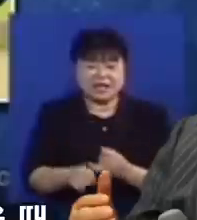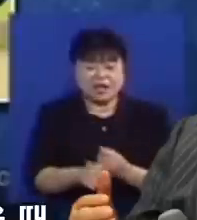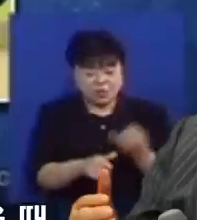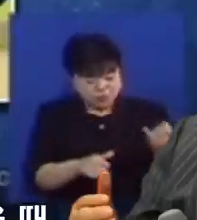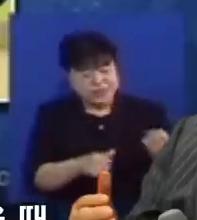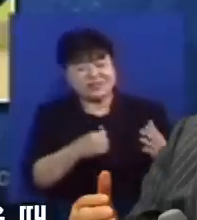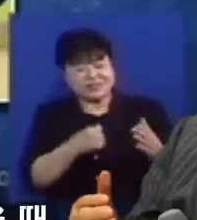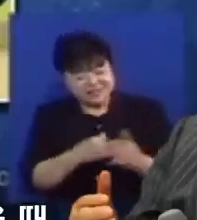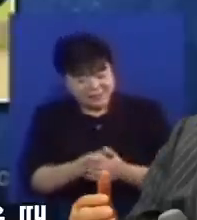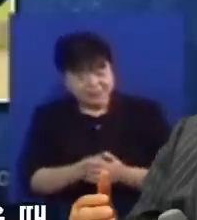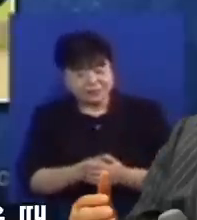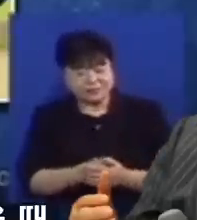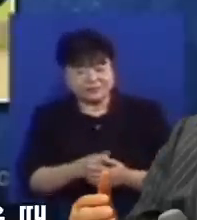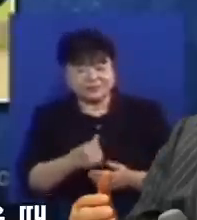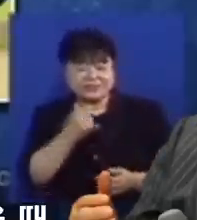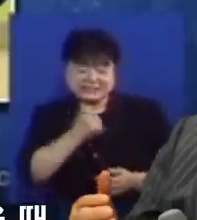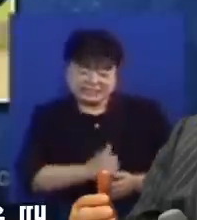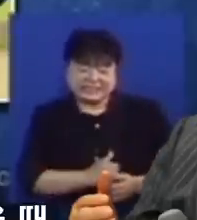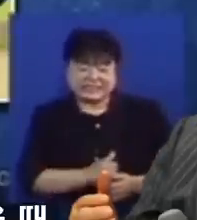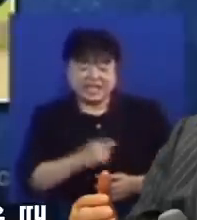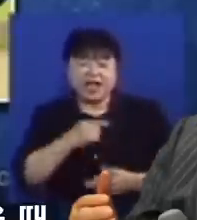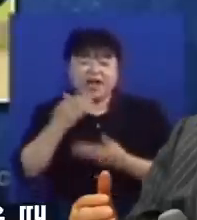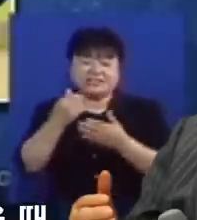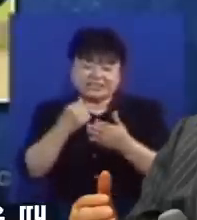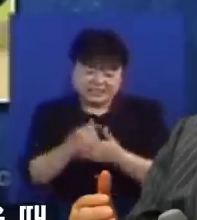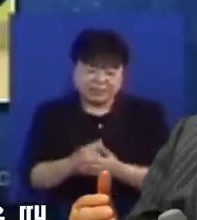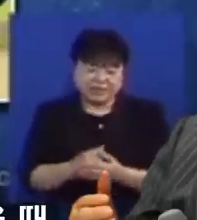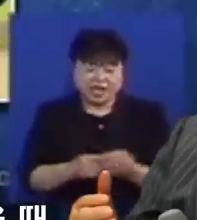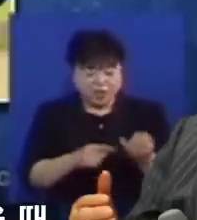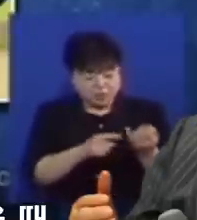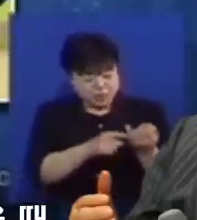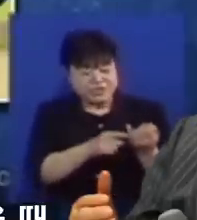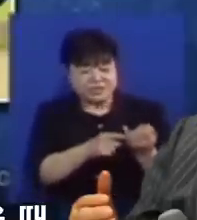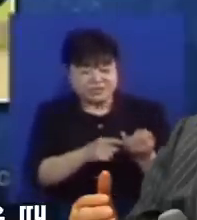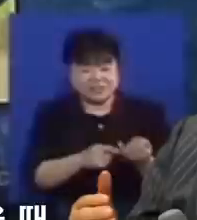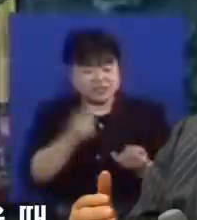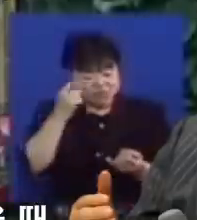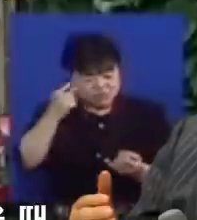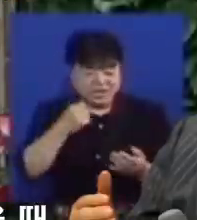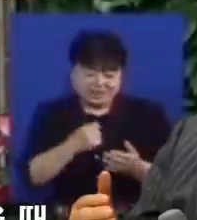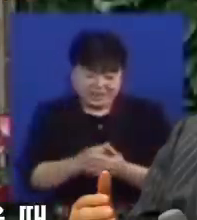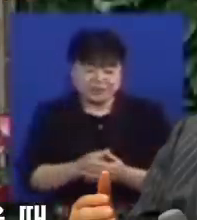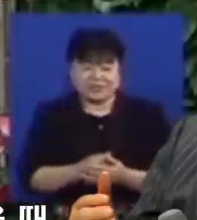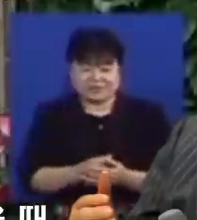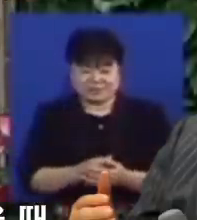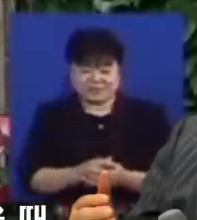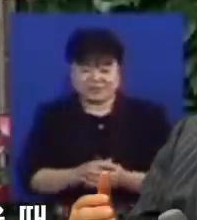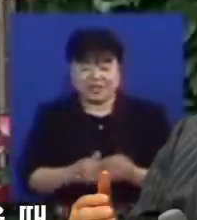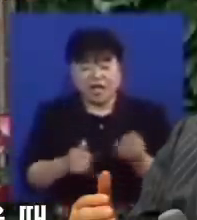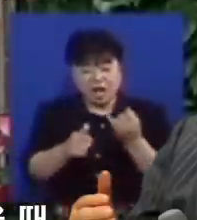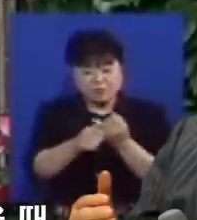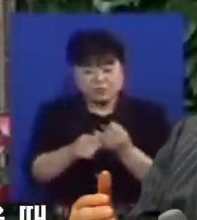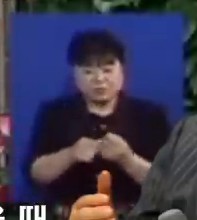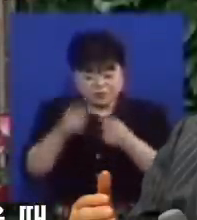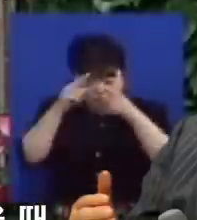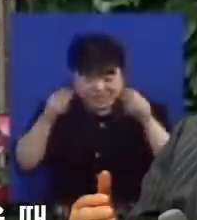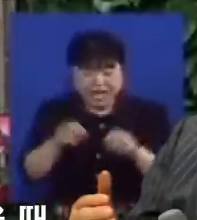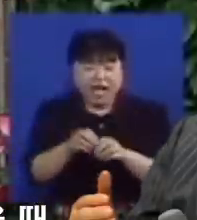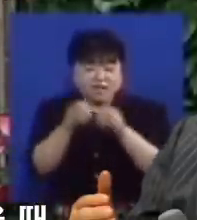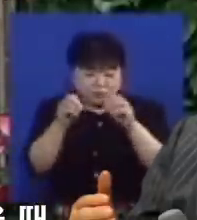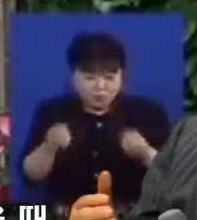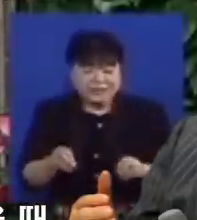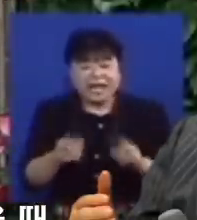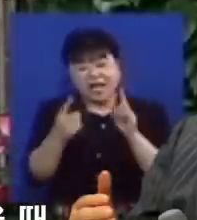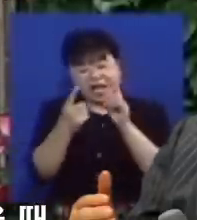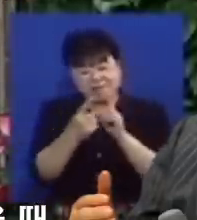씨의 헌신과 인내 덕분이라 모든 공을 아내에게 돌렸습니다. 두 분은 대학 동창으로 만나서 결혼하여 평생을 서로